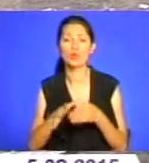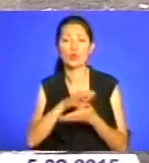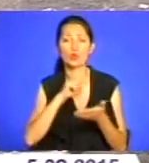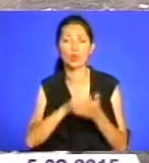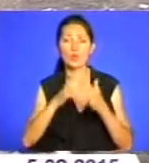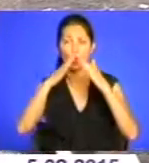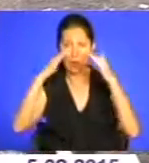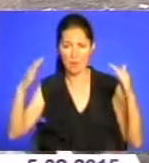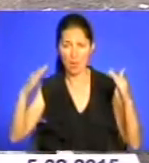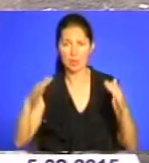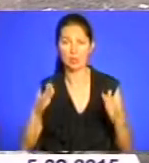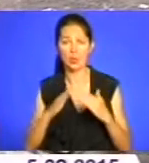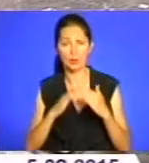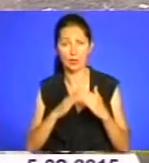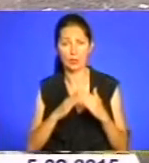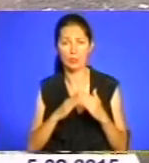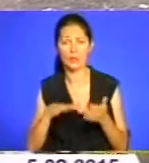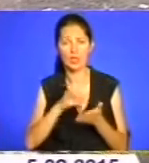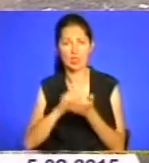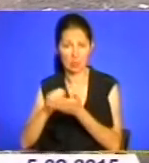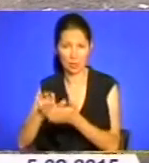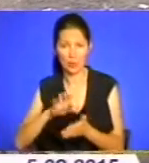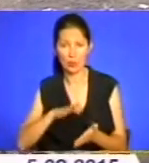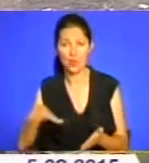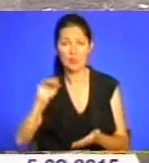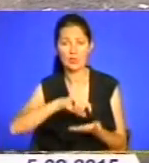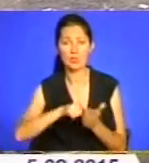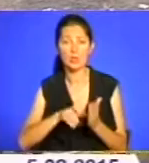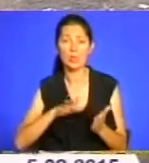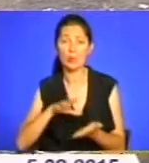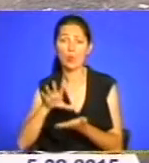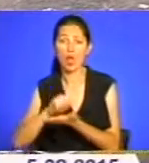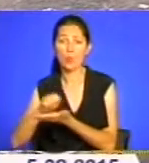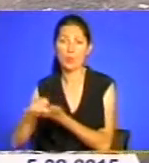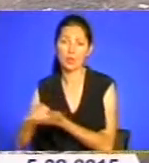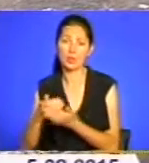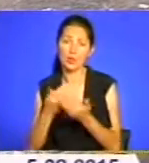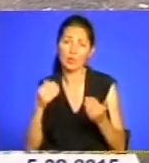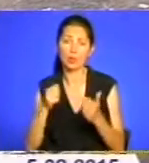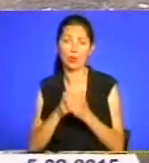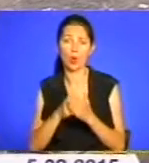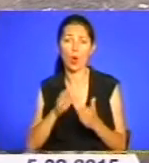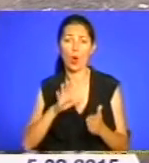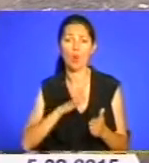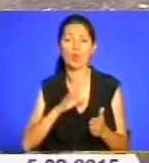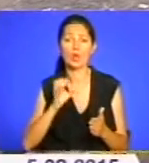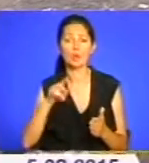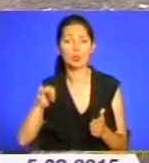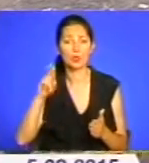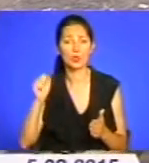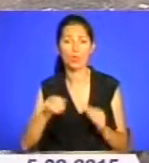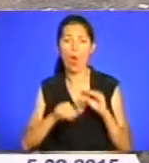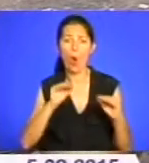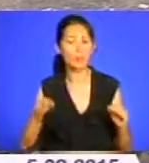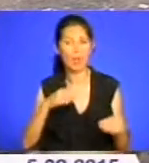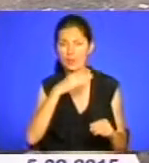мали, потім всі кабінети в нас були обладнані, от і до. У нас теж була продакшн-студія, і обладнання дуже